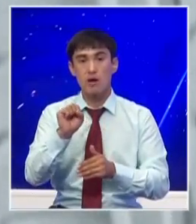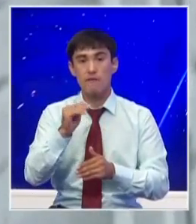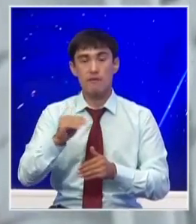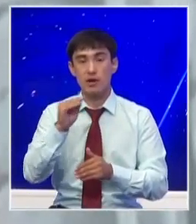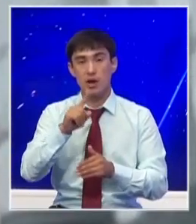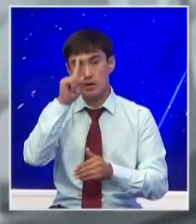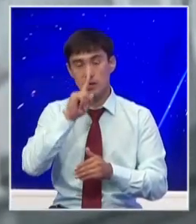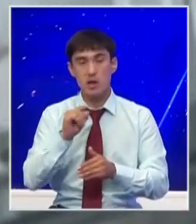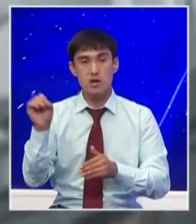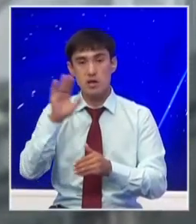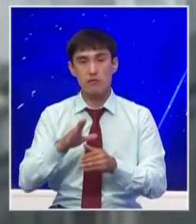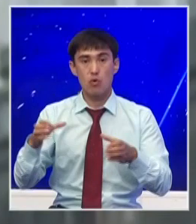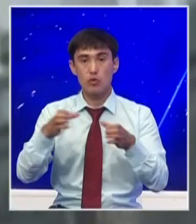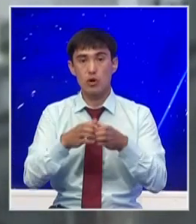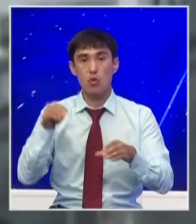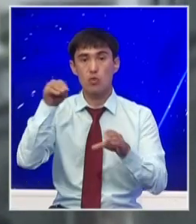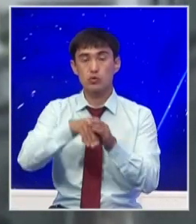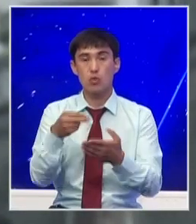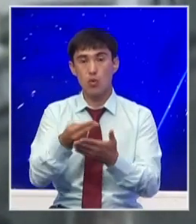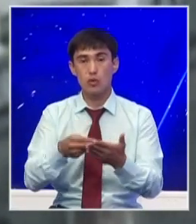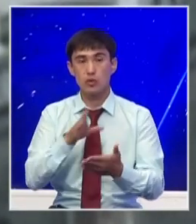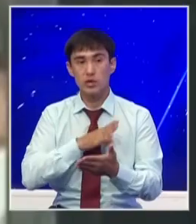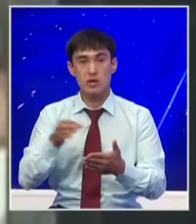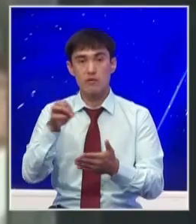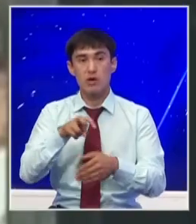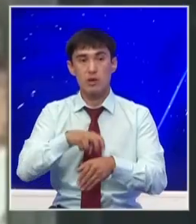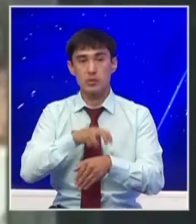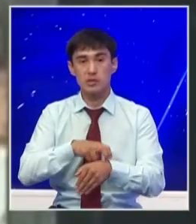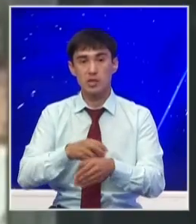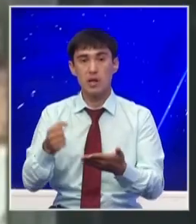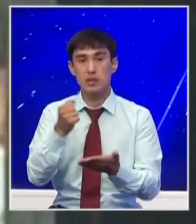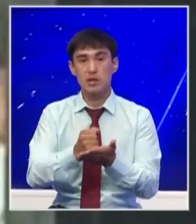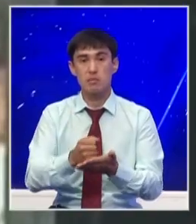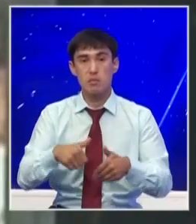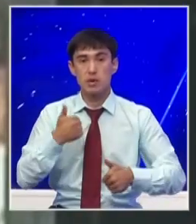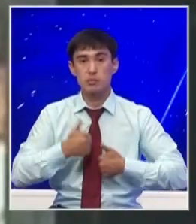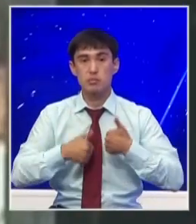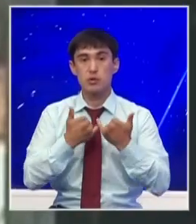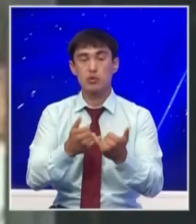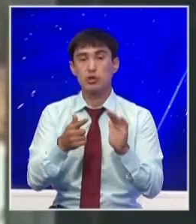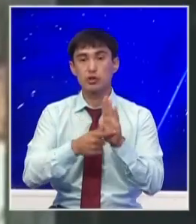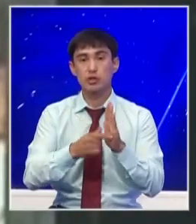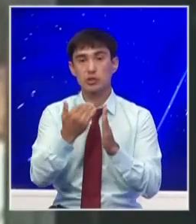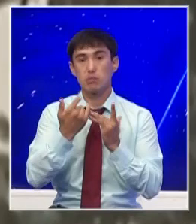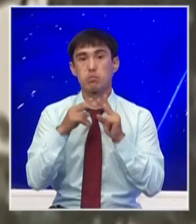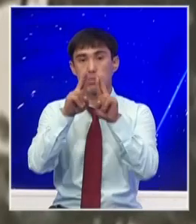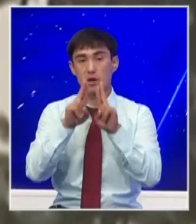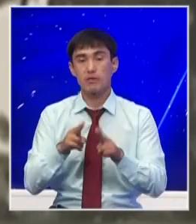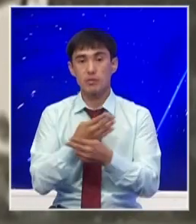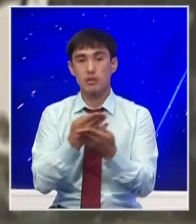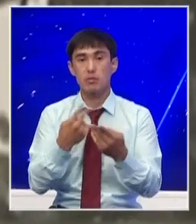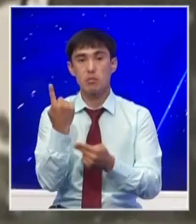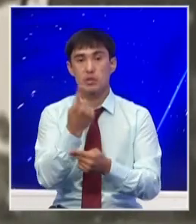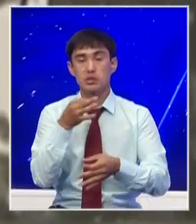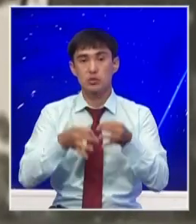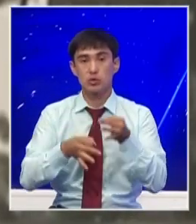Еуроодаққа қосылу жөніндегі өтінішке қол қойған болатын. Еурокомиссия оларға кандидат мәртебесін беру үшін 7 шарт қойды. Оның басым бөлігі сот